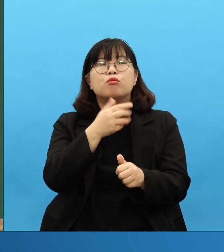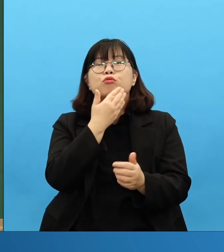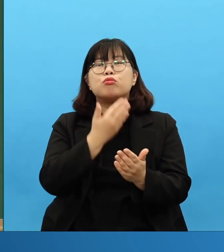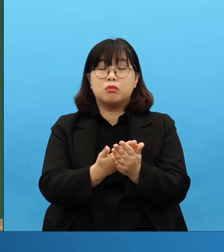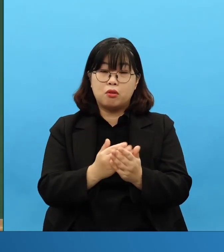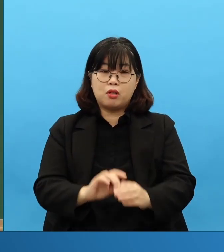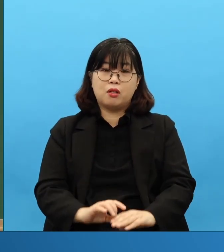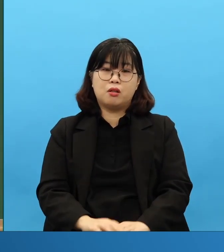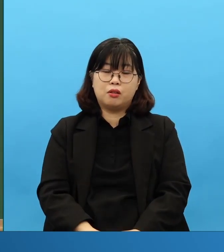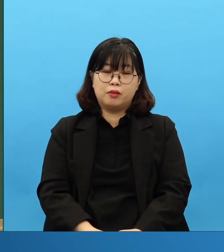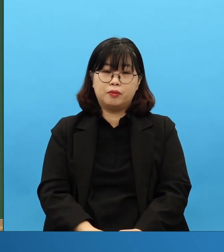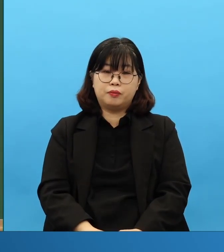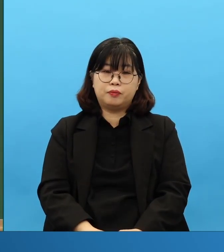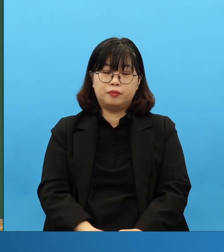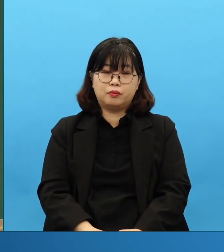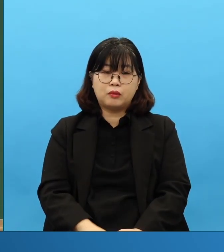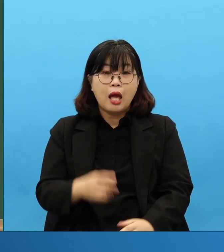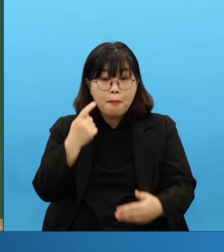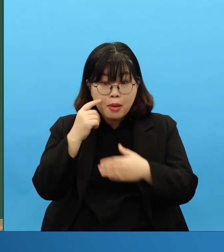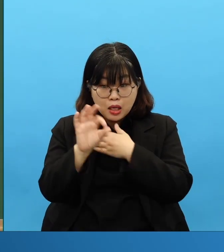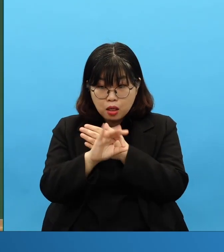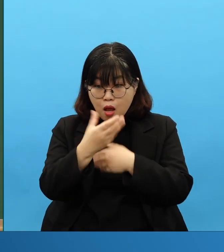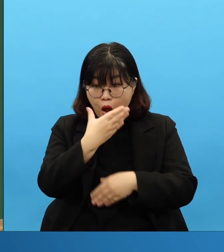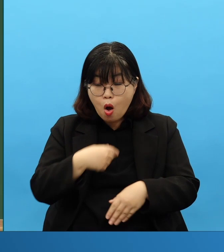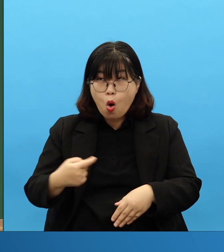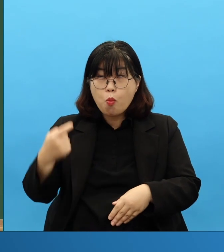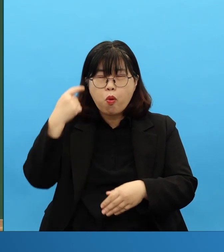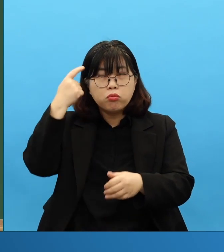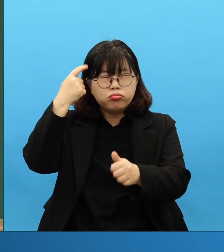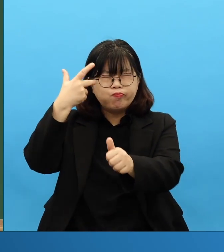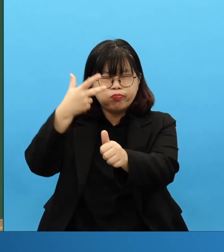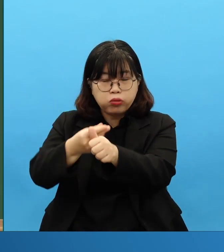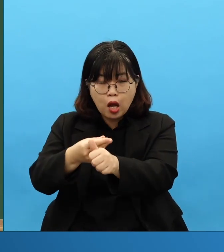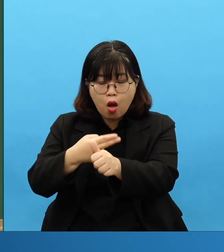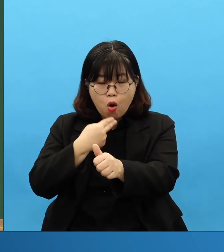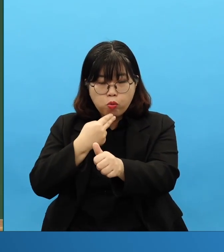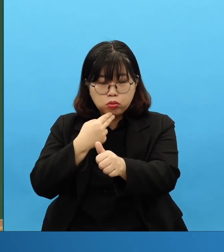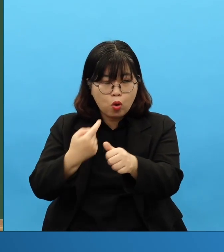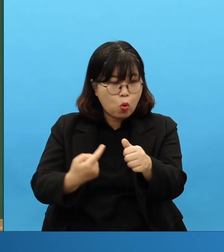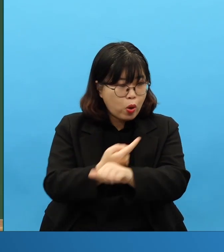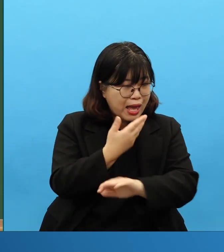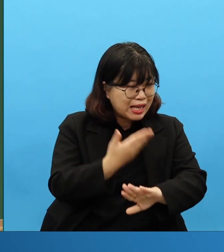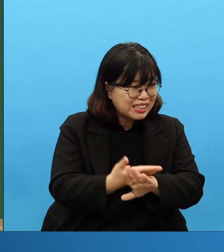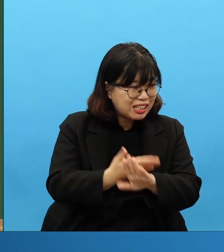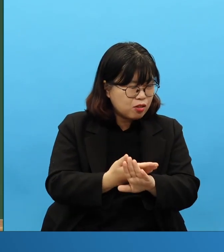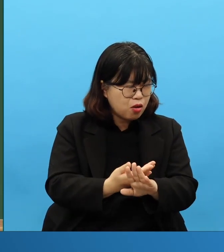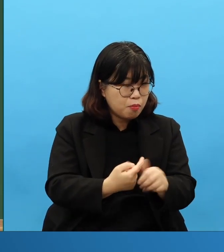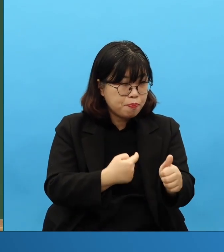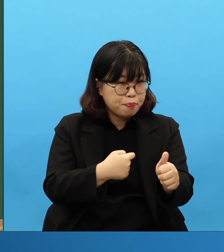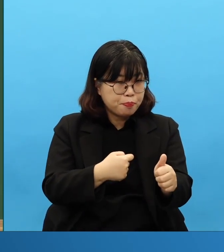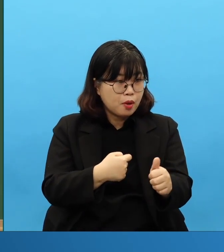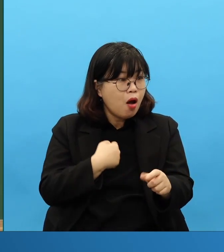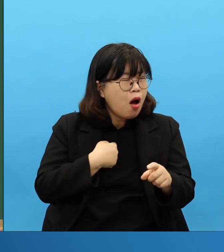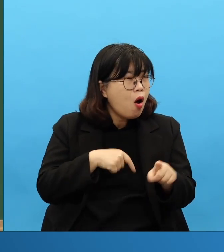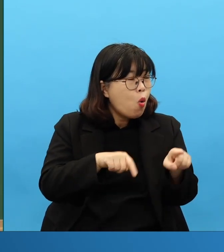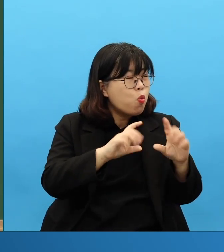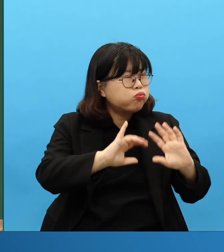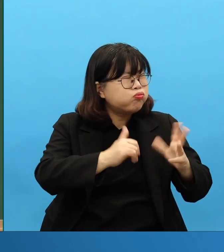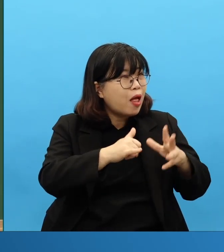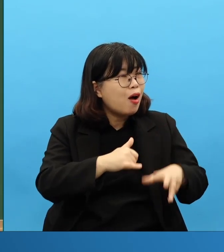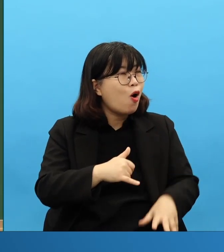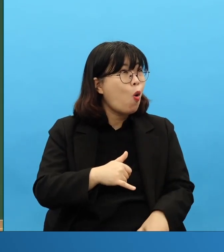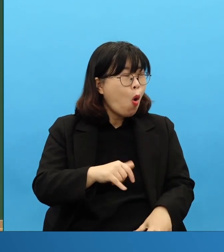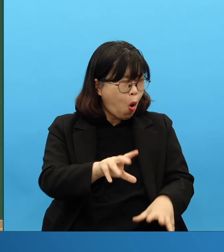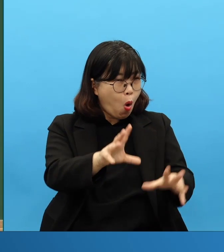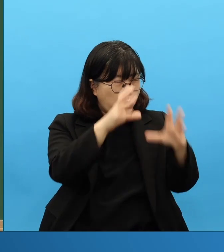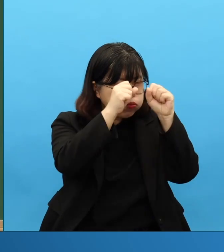않고 다른 게 꽂히는 순간 그때부터 평생 그거로 살아야 돼요. 렘넌트가 복음이ではなく 다른 것에 하마ってしまうと